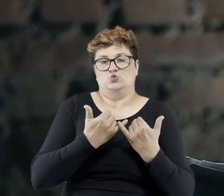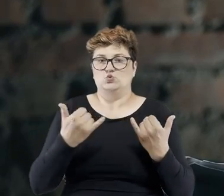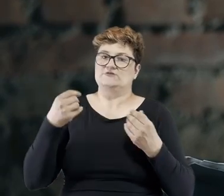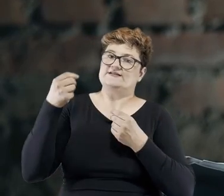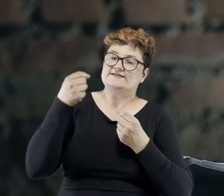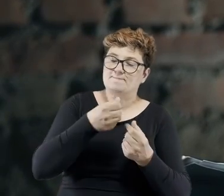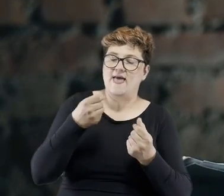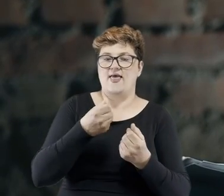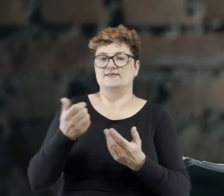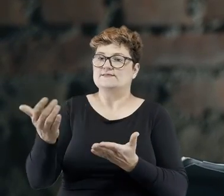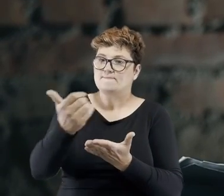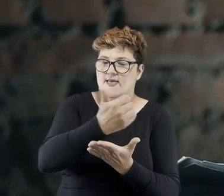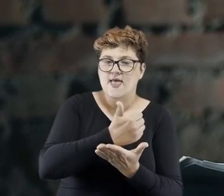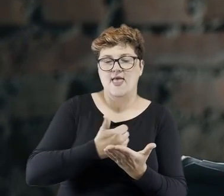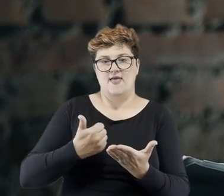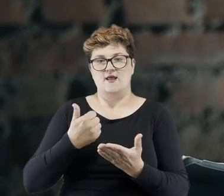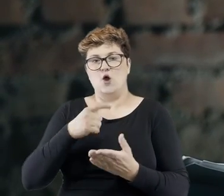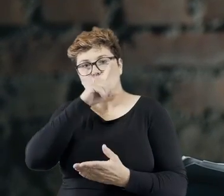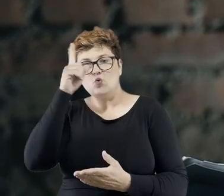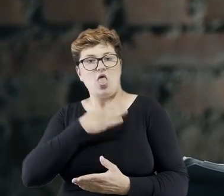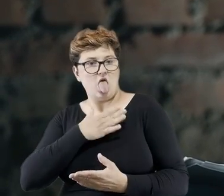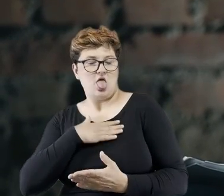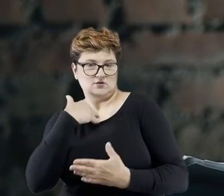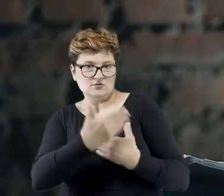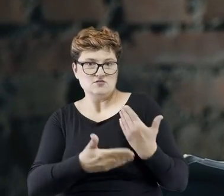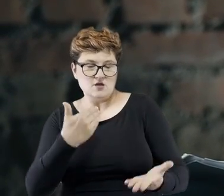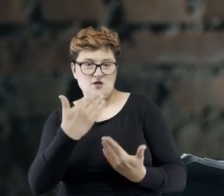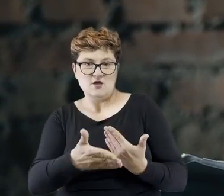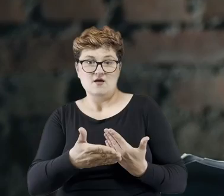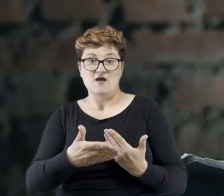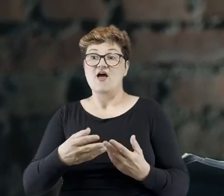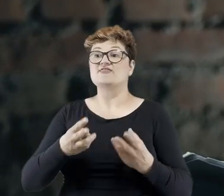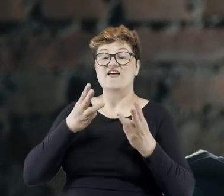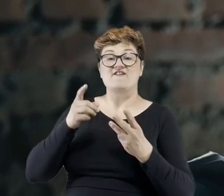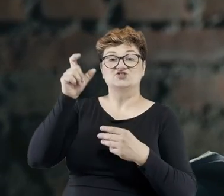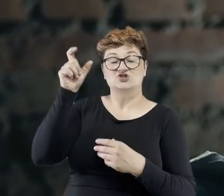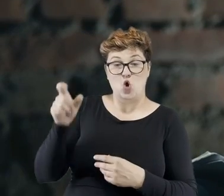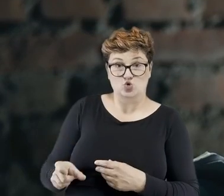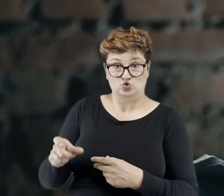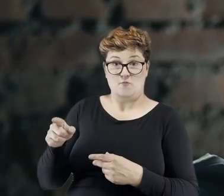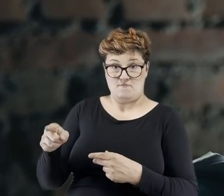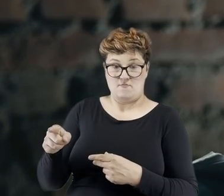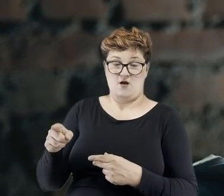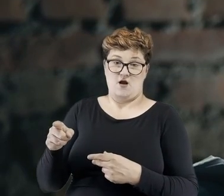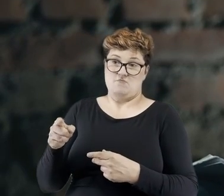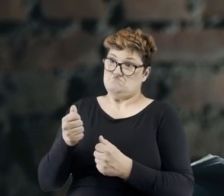różnego rodzaju stypendiów, datków i pomocy dobrych ludzi, z których jedną z najważniejszych osób